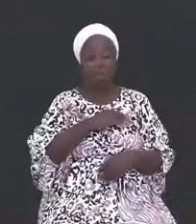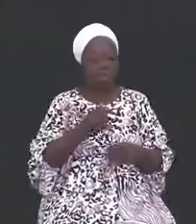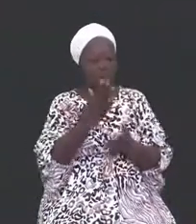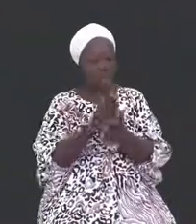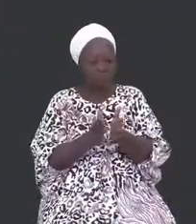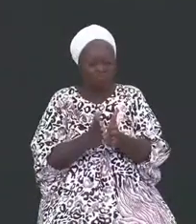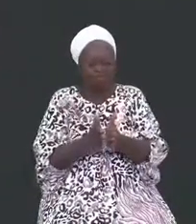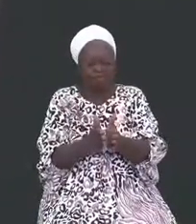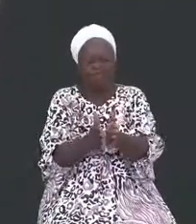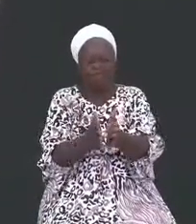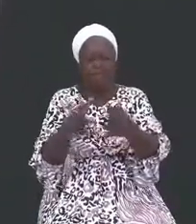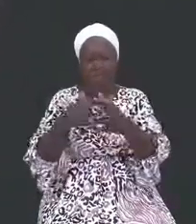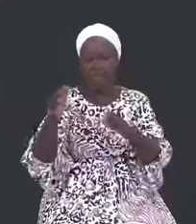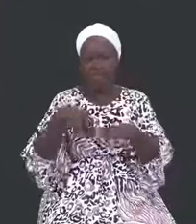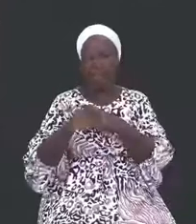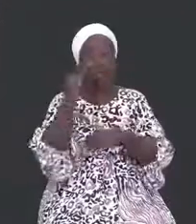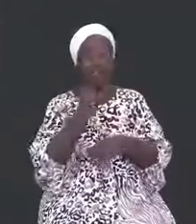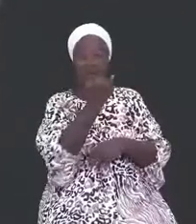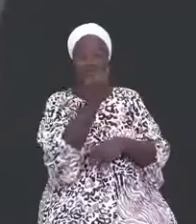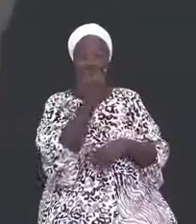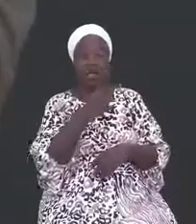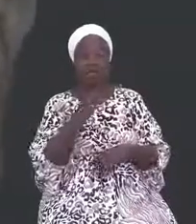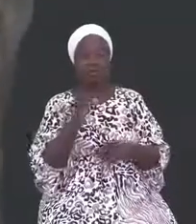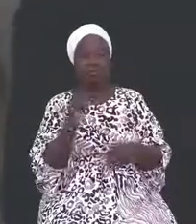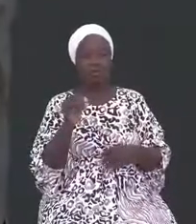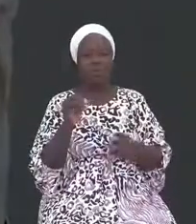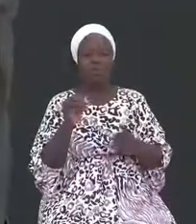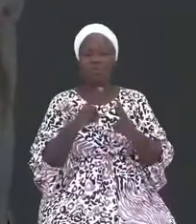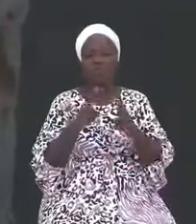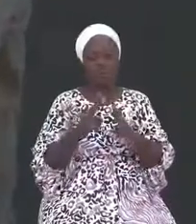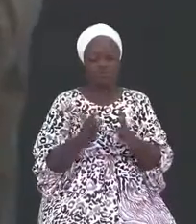Israël, si étroites qu'on les appelait